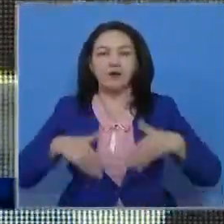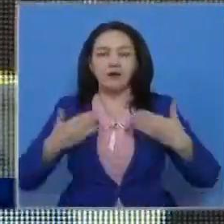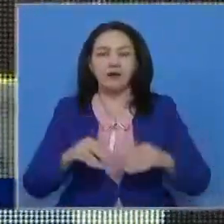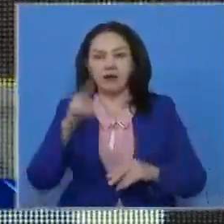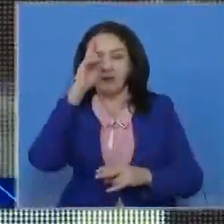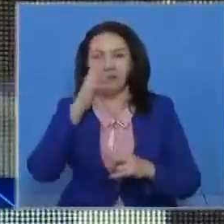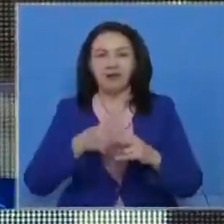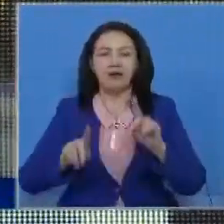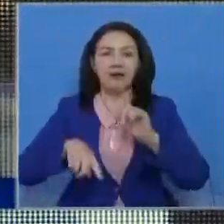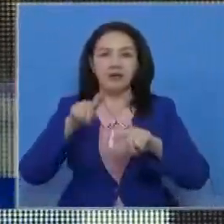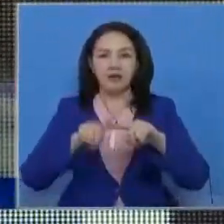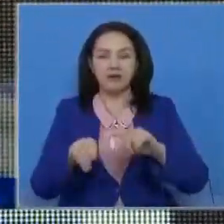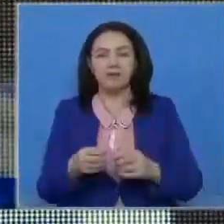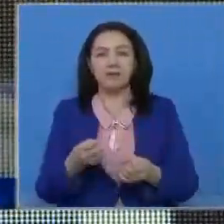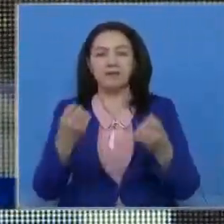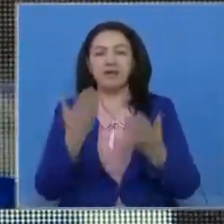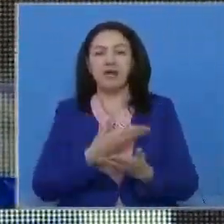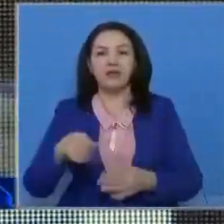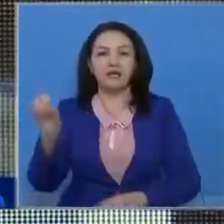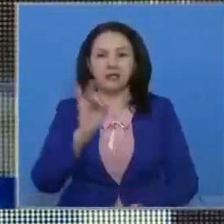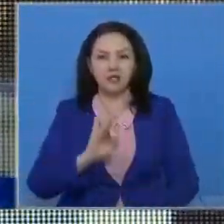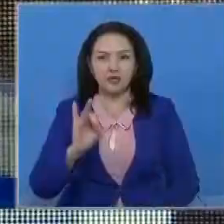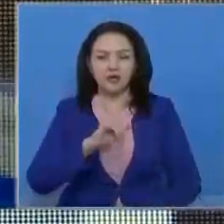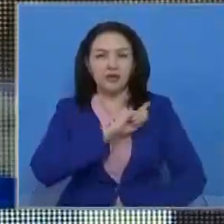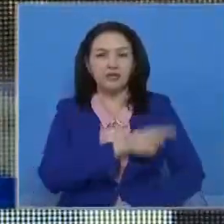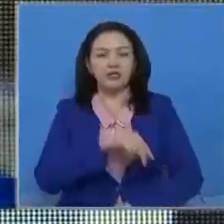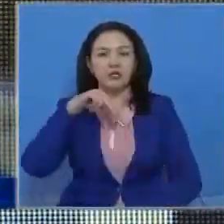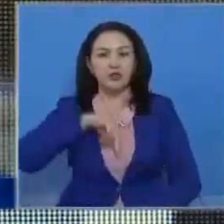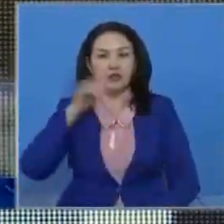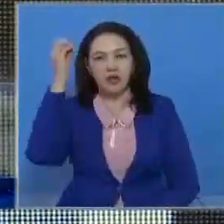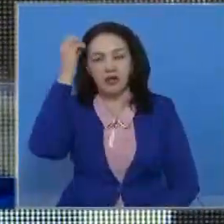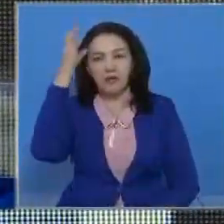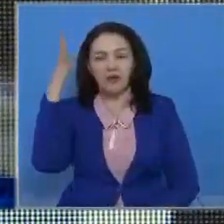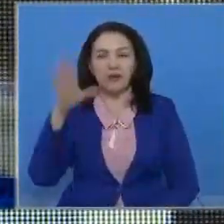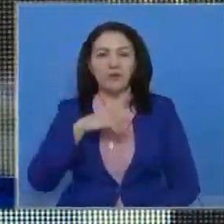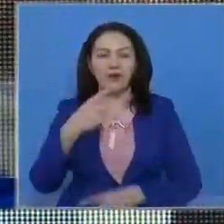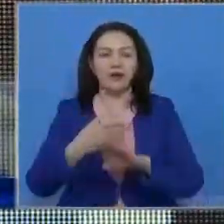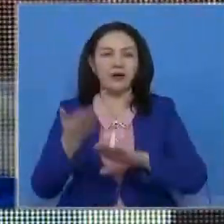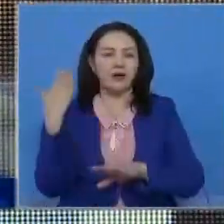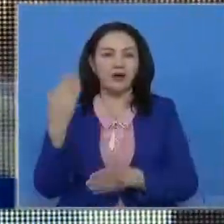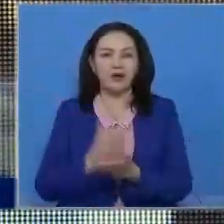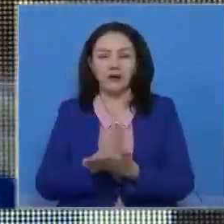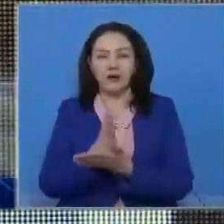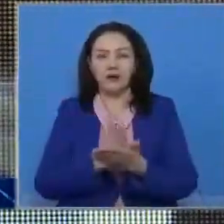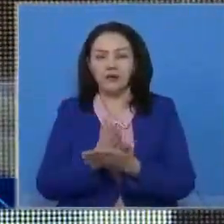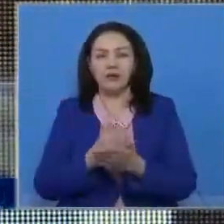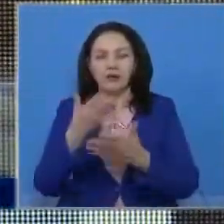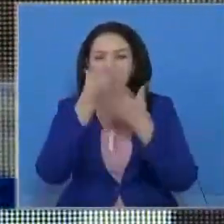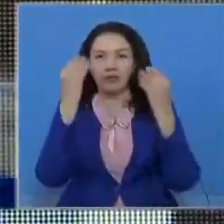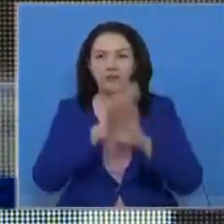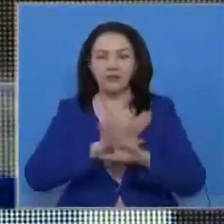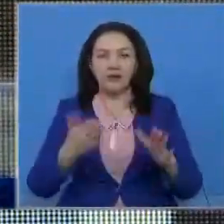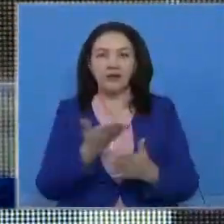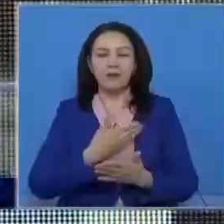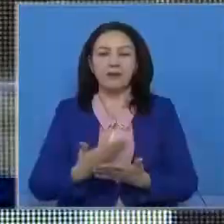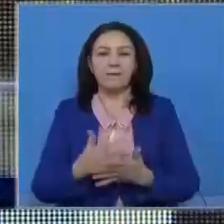братьев, родных. Это не просто традиция, это наша история. Сила духа, мудрости, интеллекта наших предков заслуживают того, чтобы этого не забывали. Наш